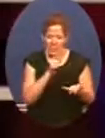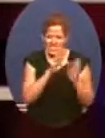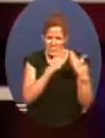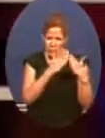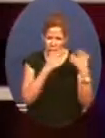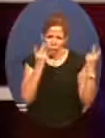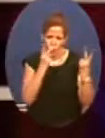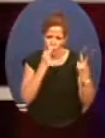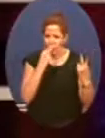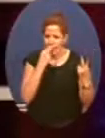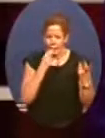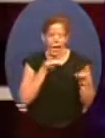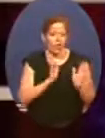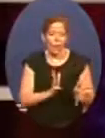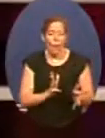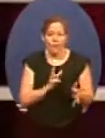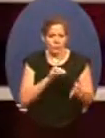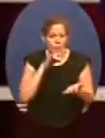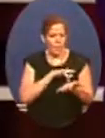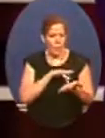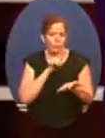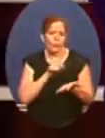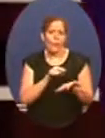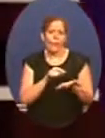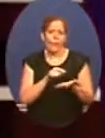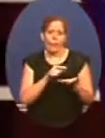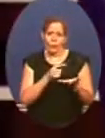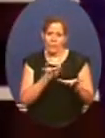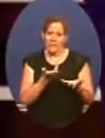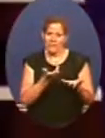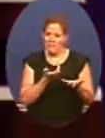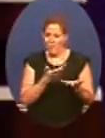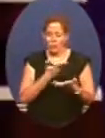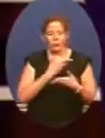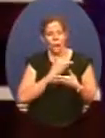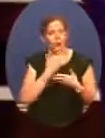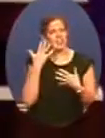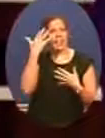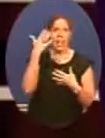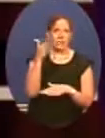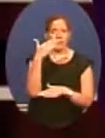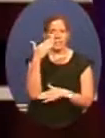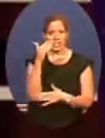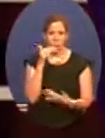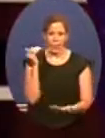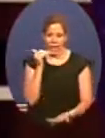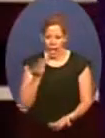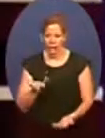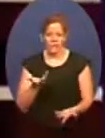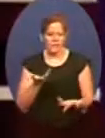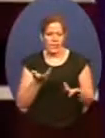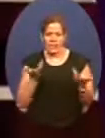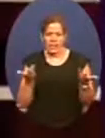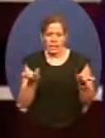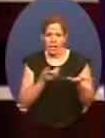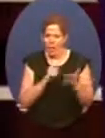הספר כמובן מתואב של היטלר, המקום שבו הוא זוכה לעדנה, זה במדינות ערב. ברור. הפרוטוקולים של זקני ציון, ואנחנו שומעים גם